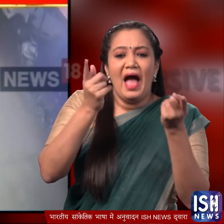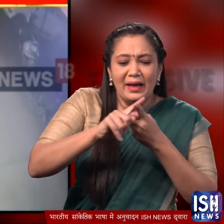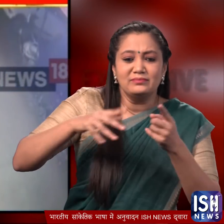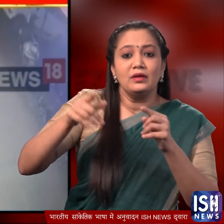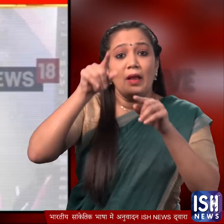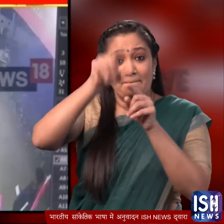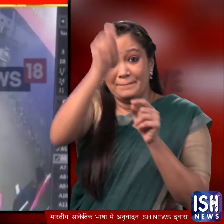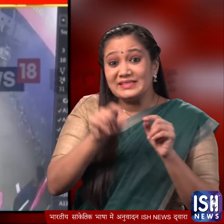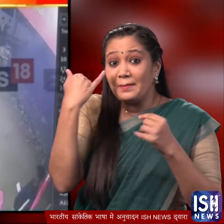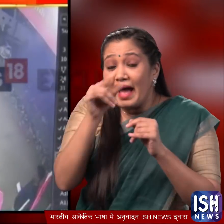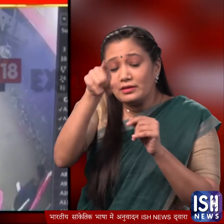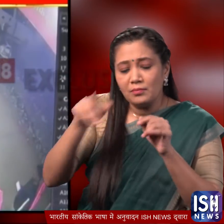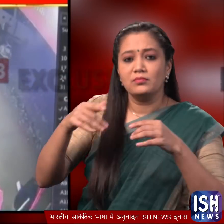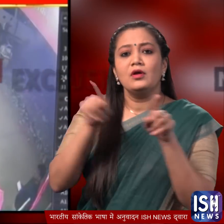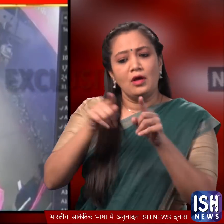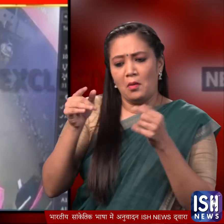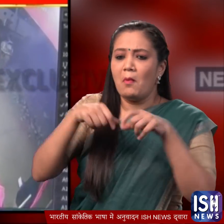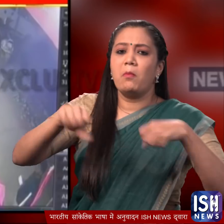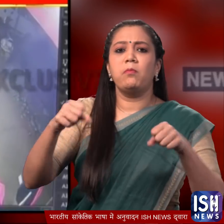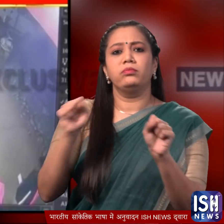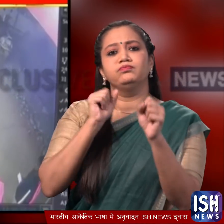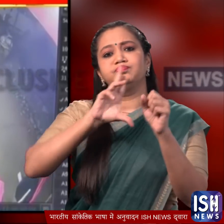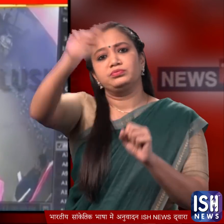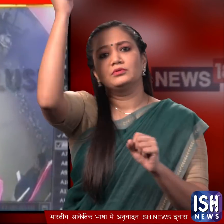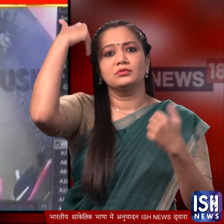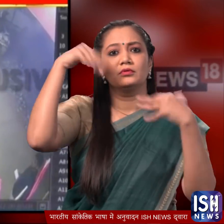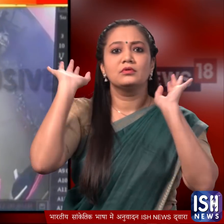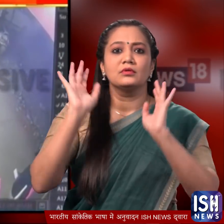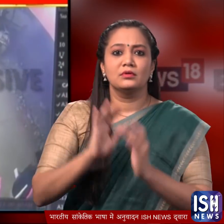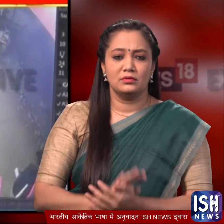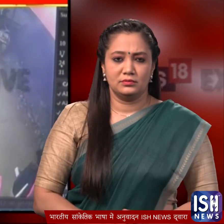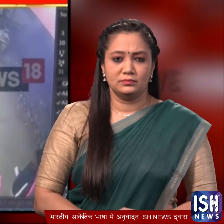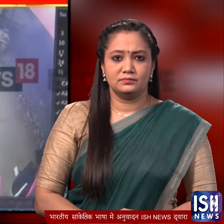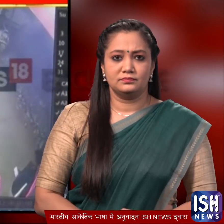इस बीच वो आरोपी भी वहां पहुंचा और महिला के सामने से ही स्कूटर लेकर फरार हो गया।